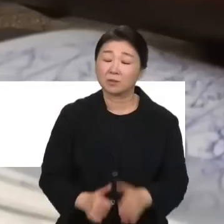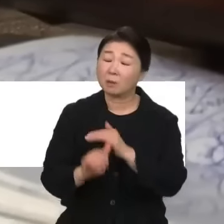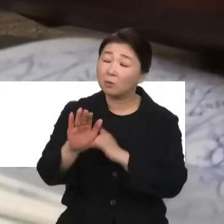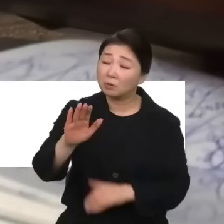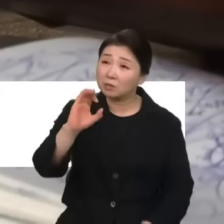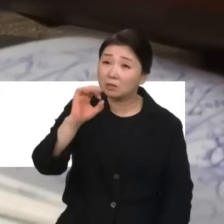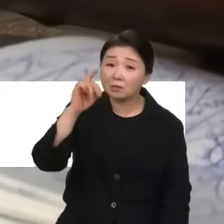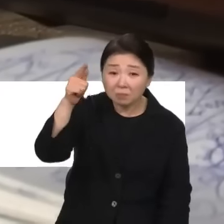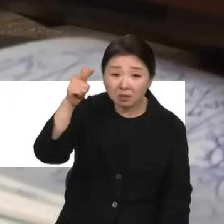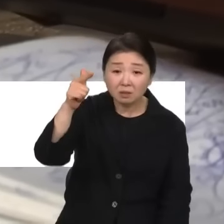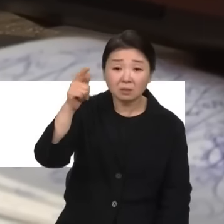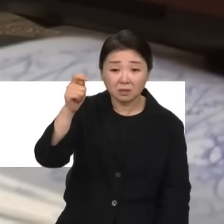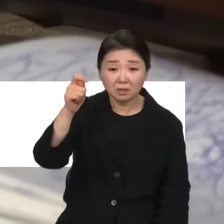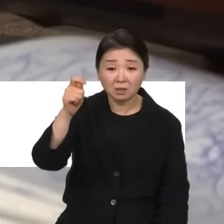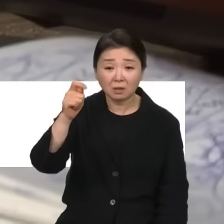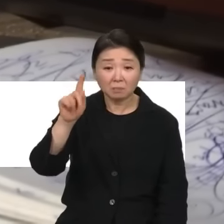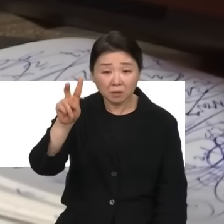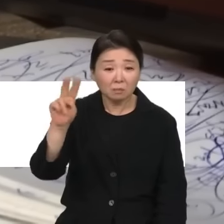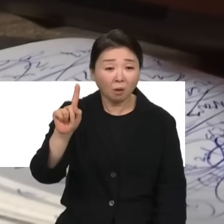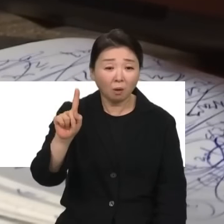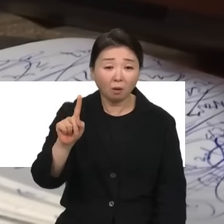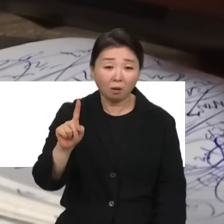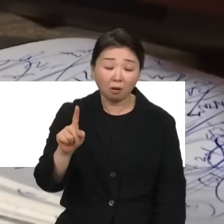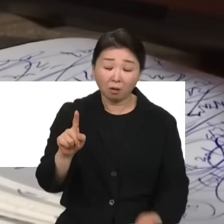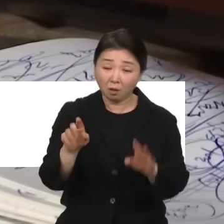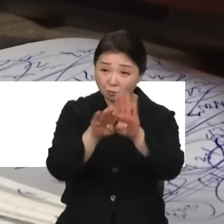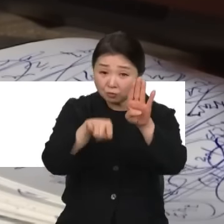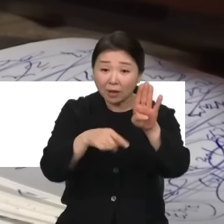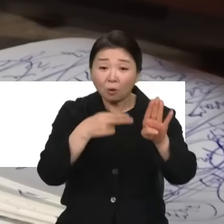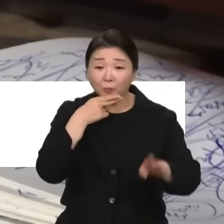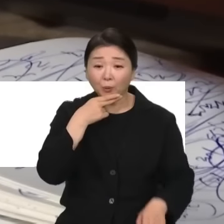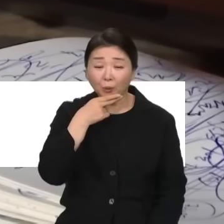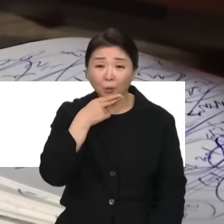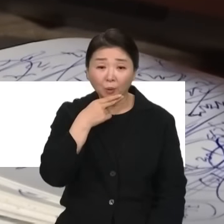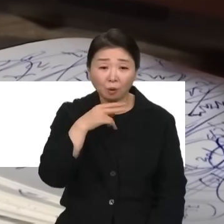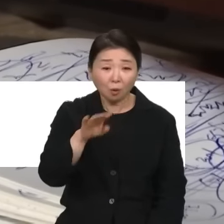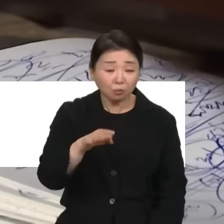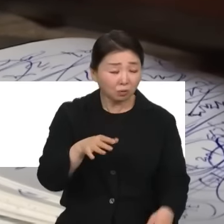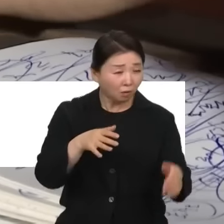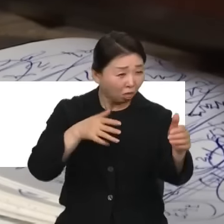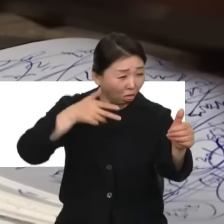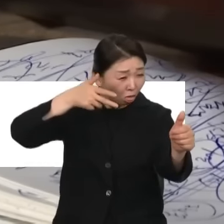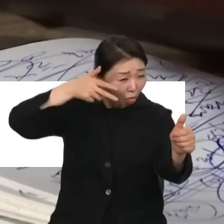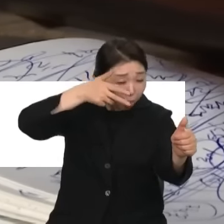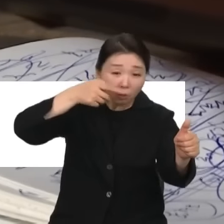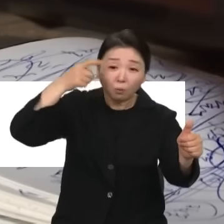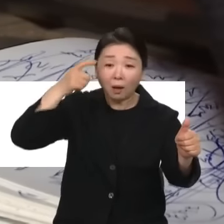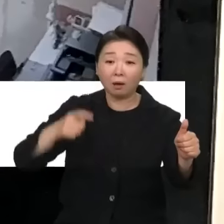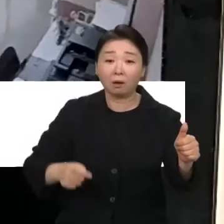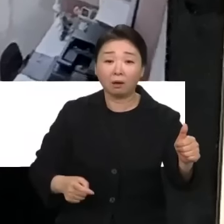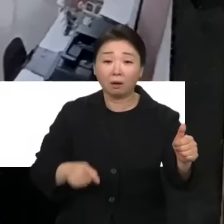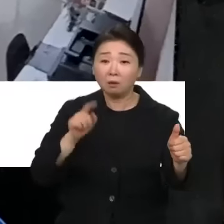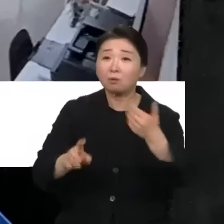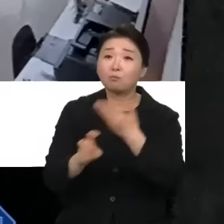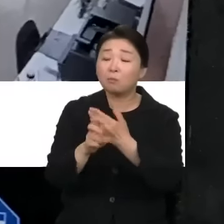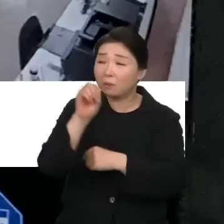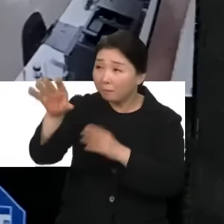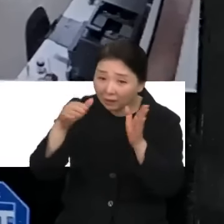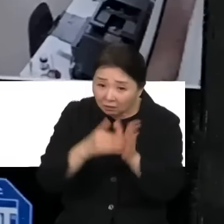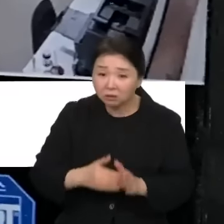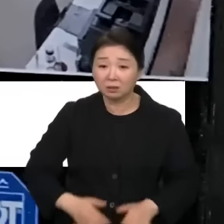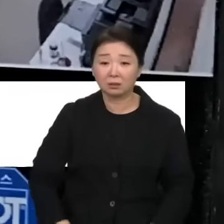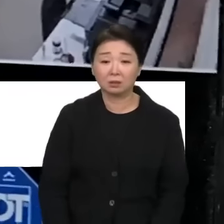CCTV가 너무 현관에도 없고 왜 저희 모니터만 보고 있냐. 이거는 위법이다. 이랬어요,